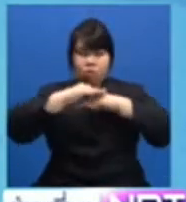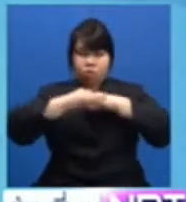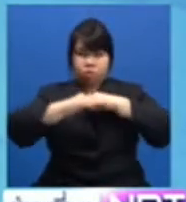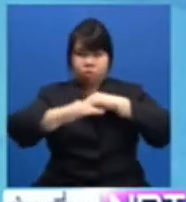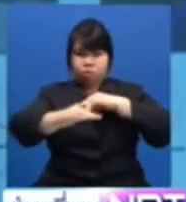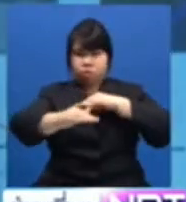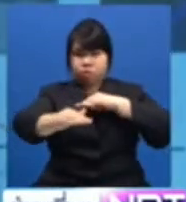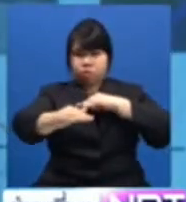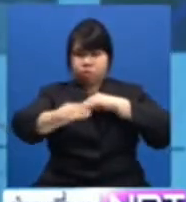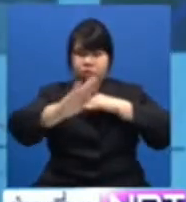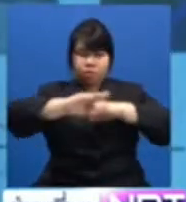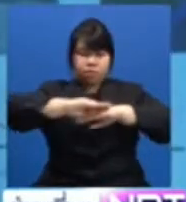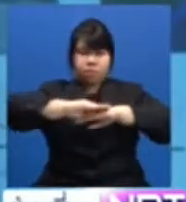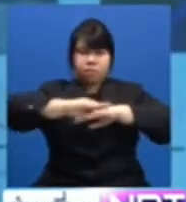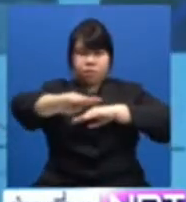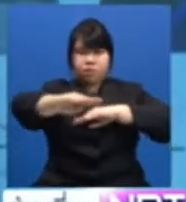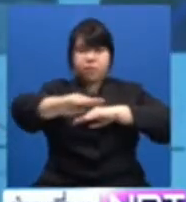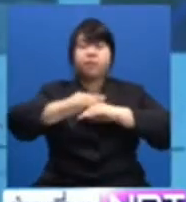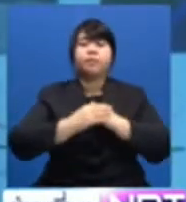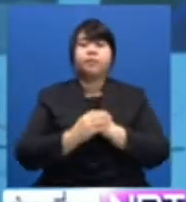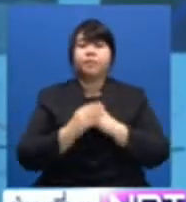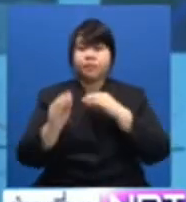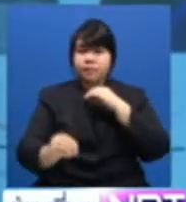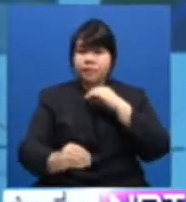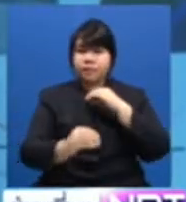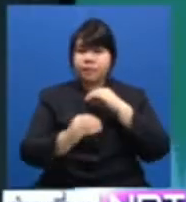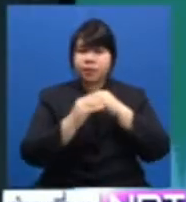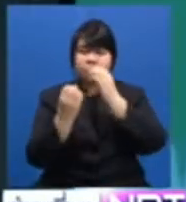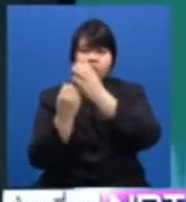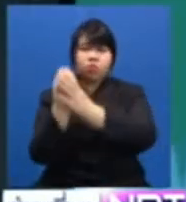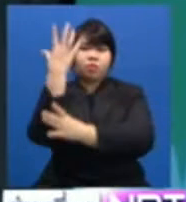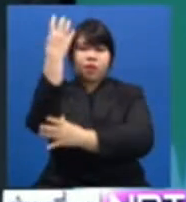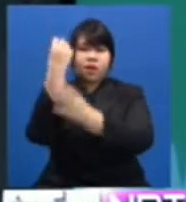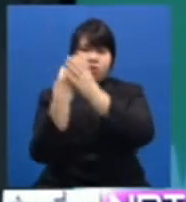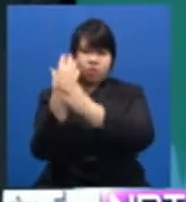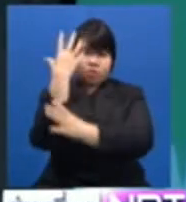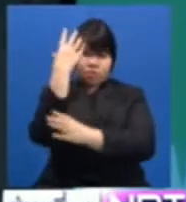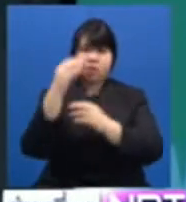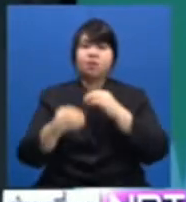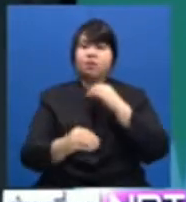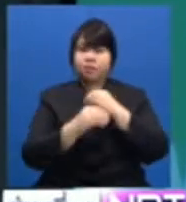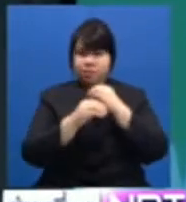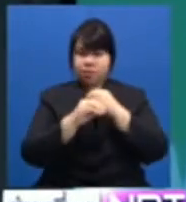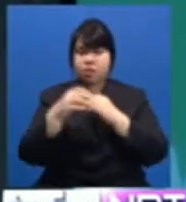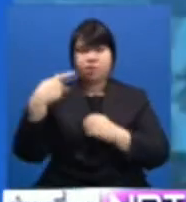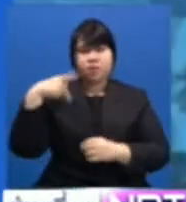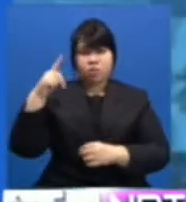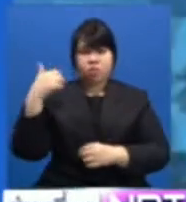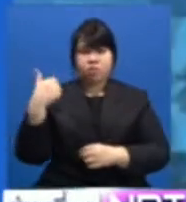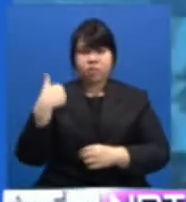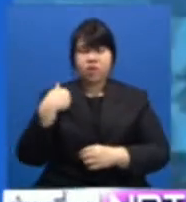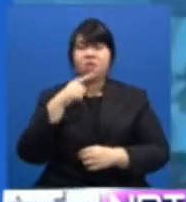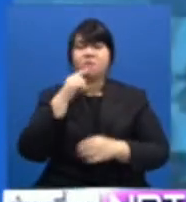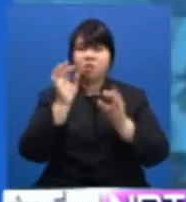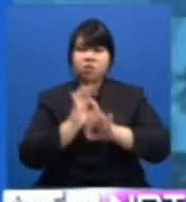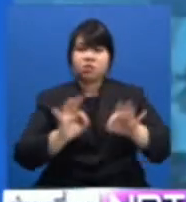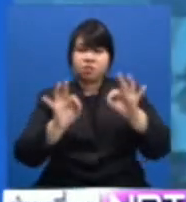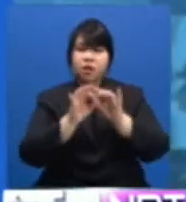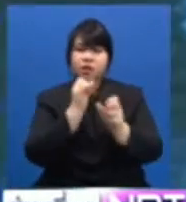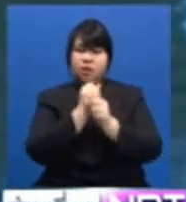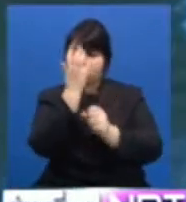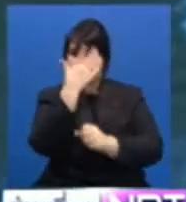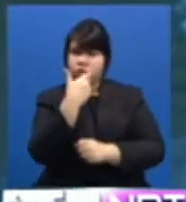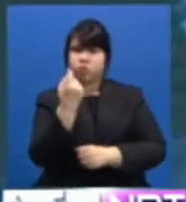ของพื้นให้สม่ำเสมอเพิ่มพื้นที่สีเขียวของทางเท้าให้เกิดประโยชน์ไม่ใช่เพียงแค่ความสวยง